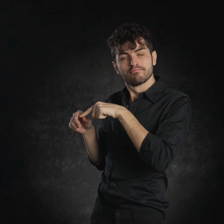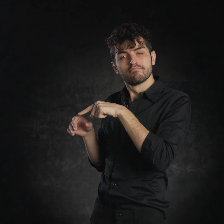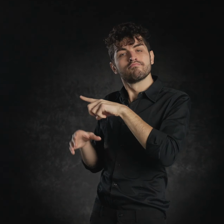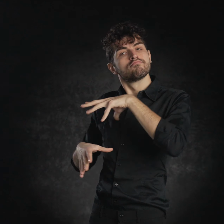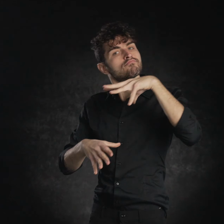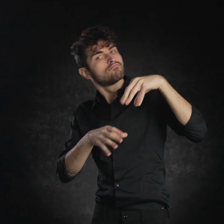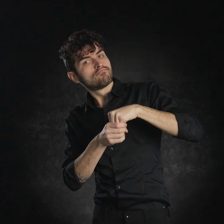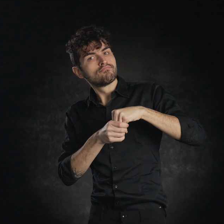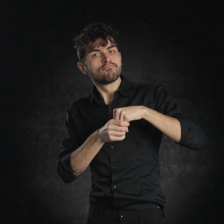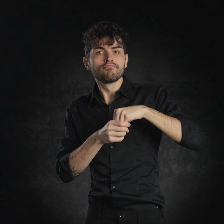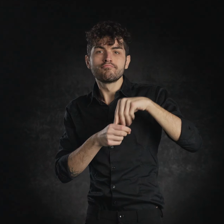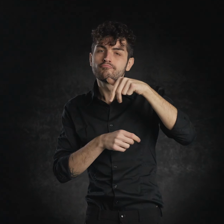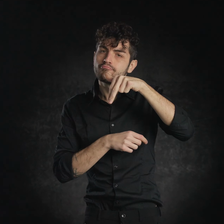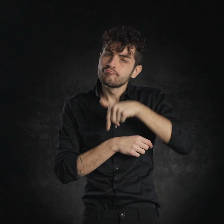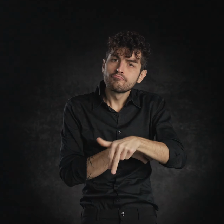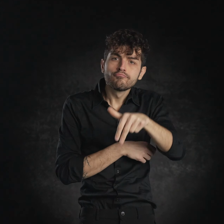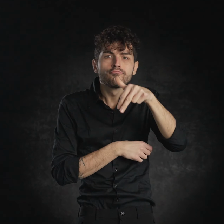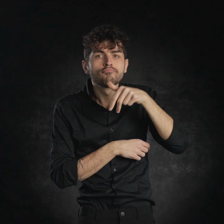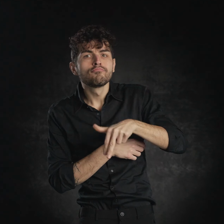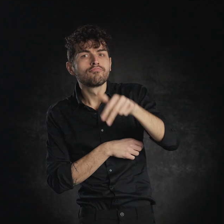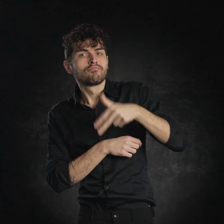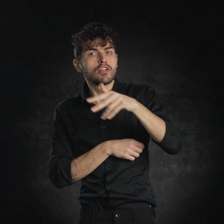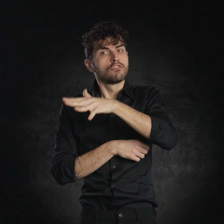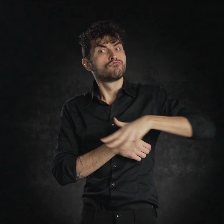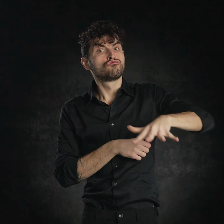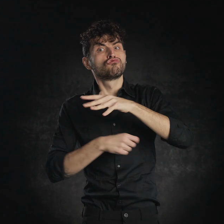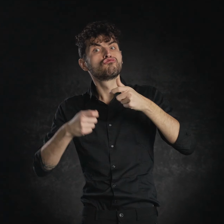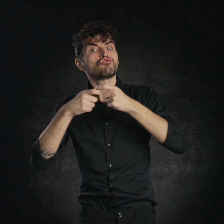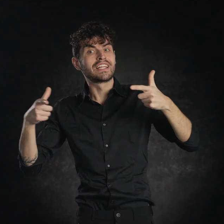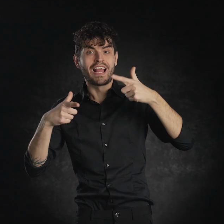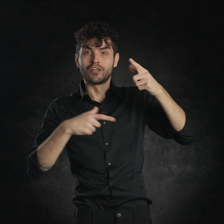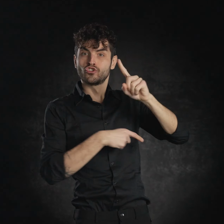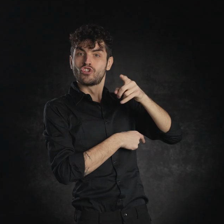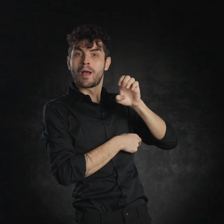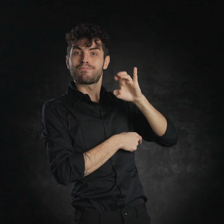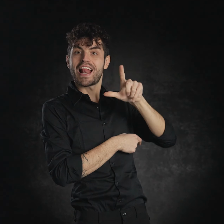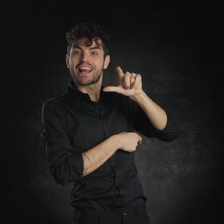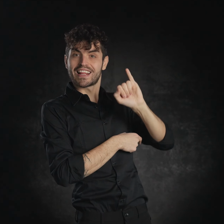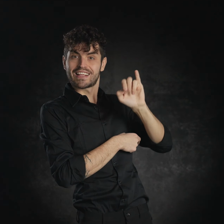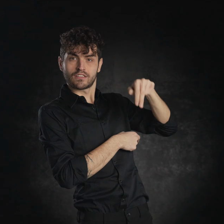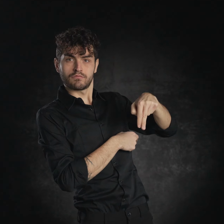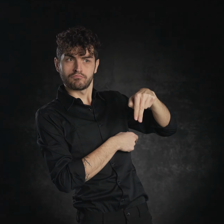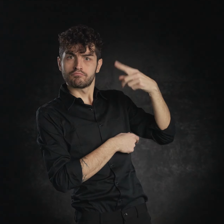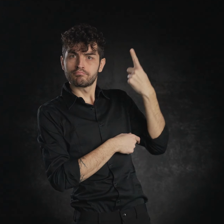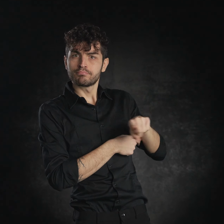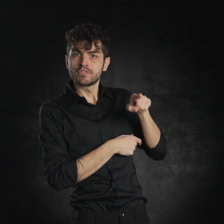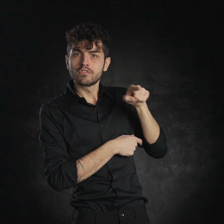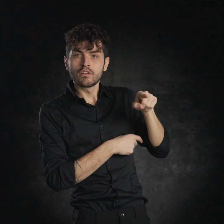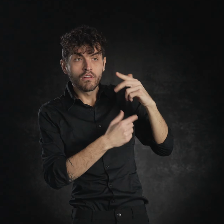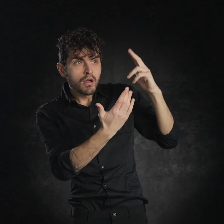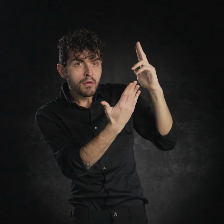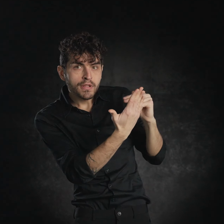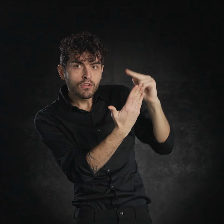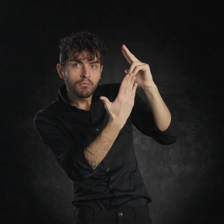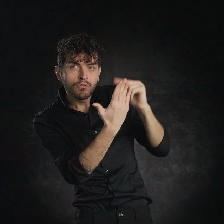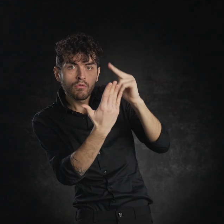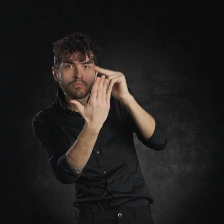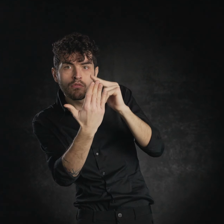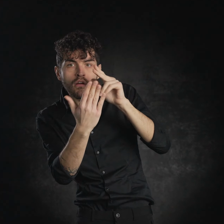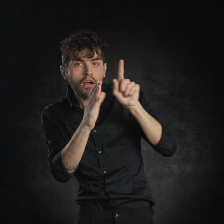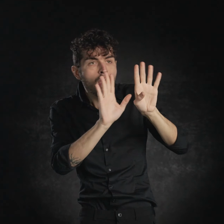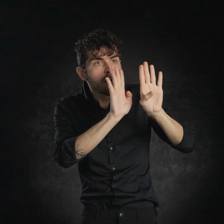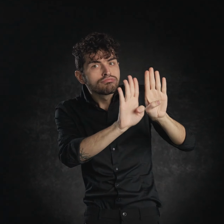all'interno della Cappella di Iti e neferu in a gebelein e vediamo